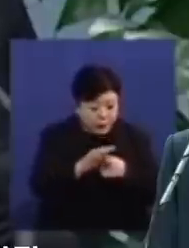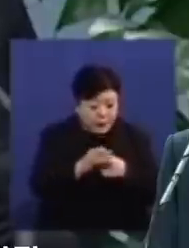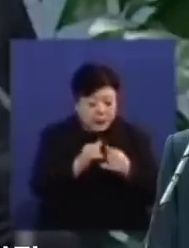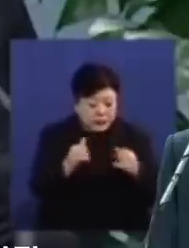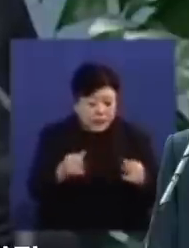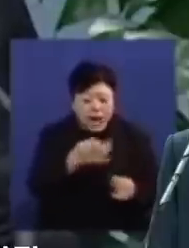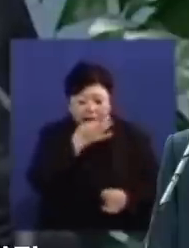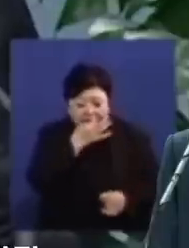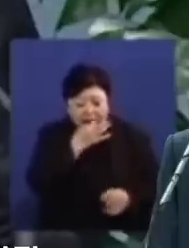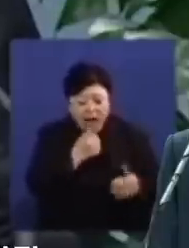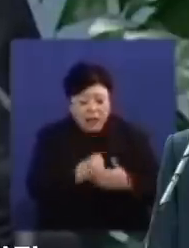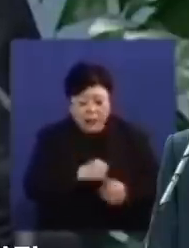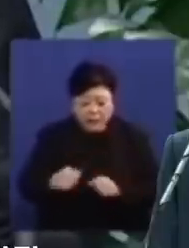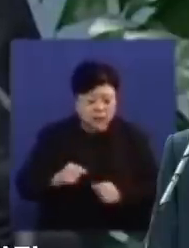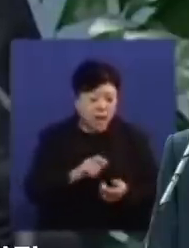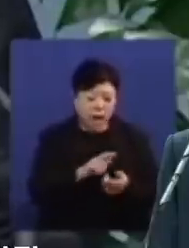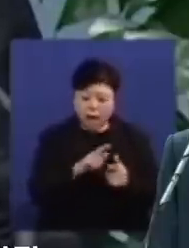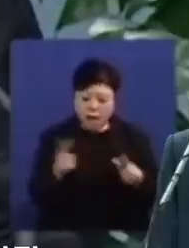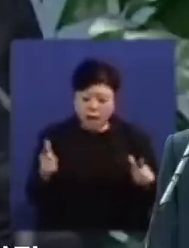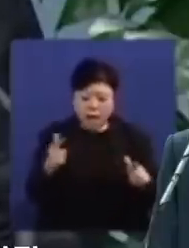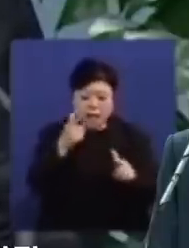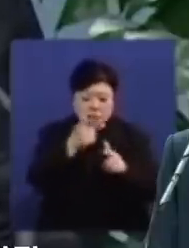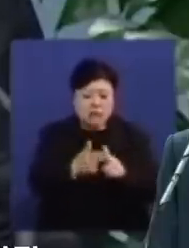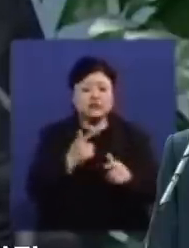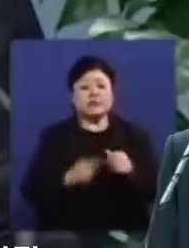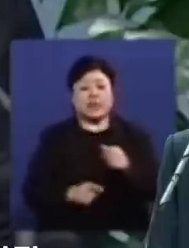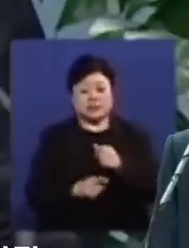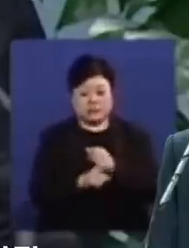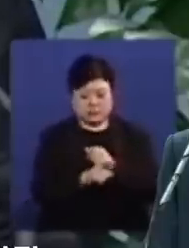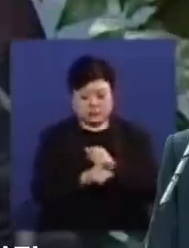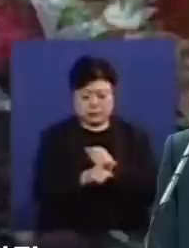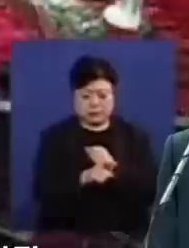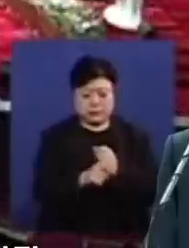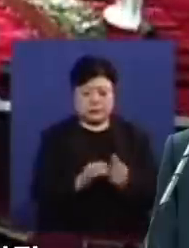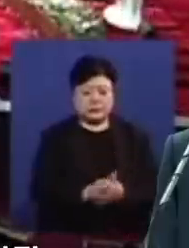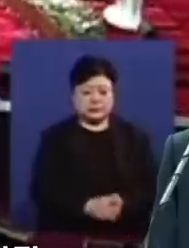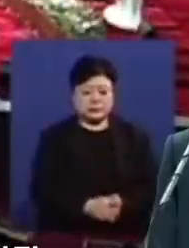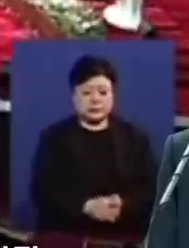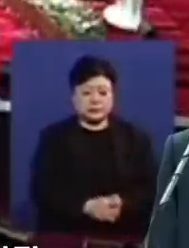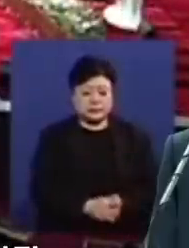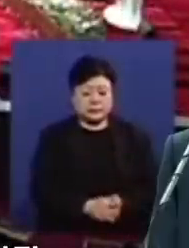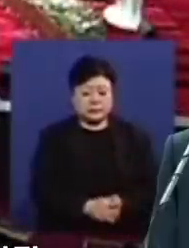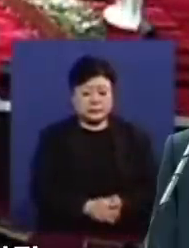인간의 욕심 때문에 행하지 않겠다는 것이 예수 그리스도의 뜻인 것입니다.